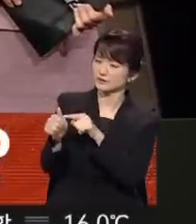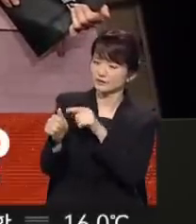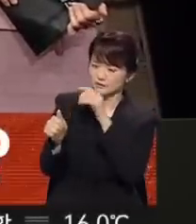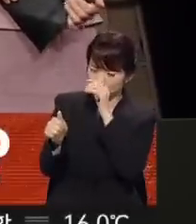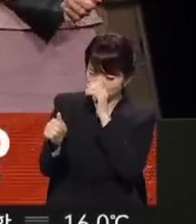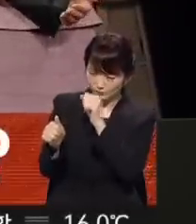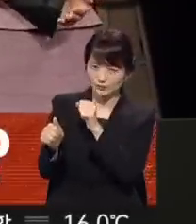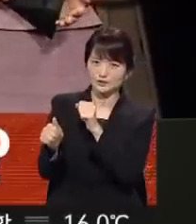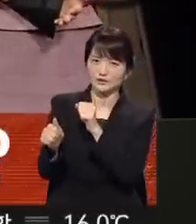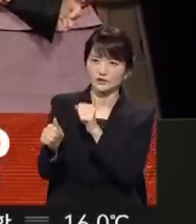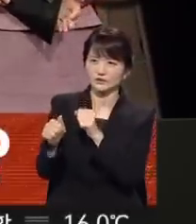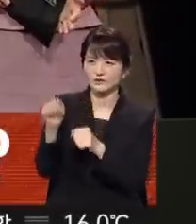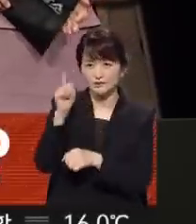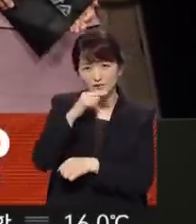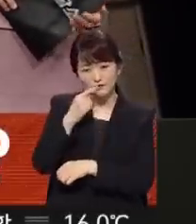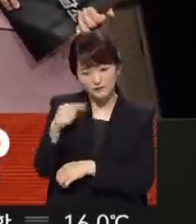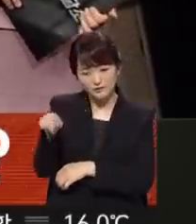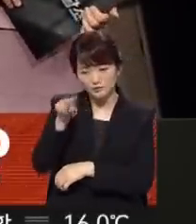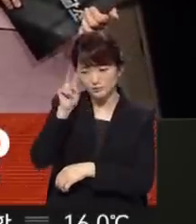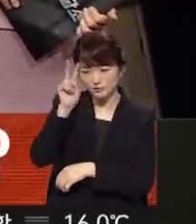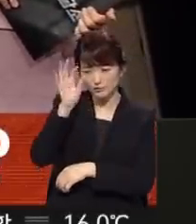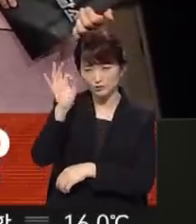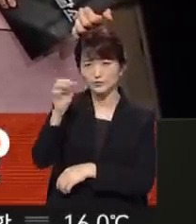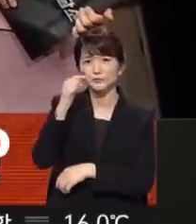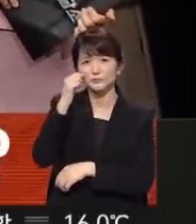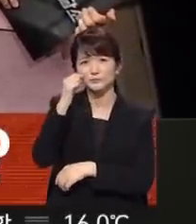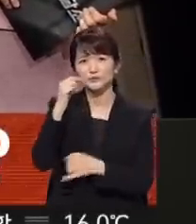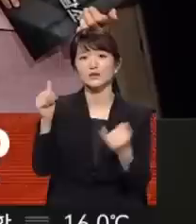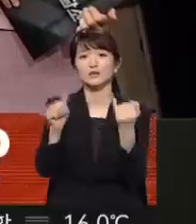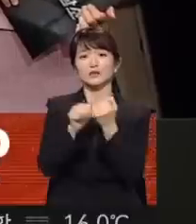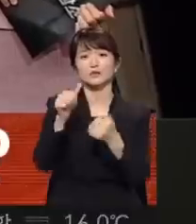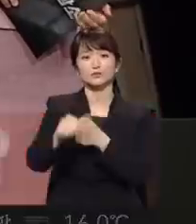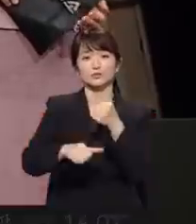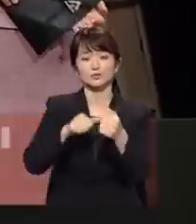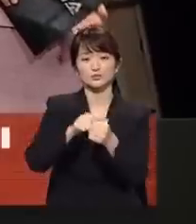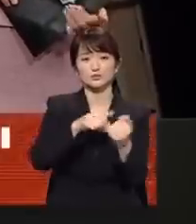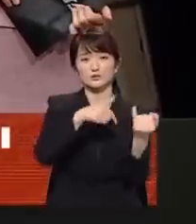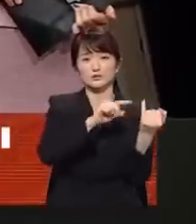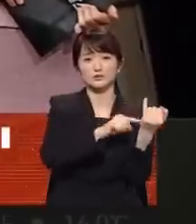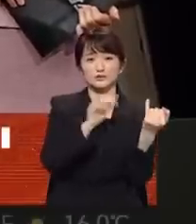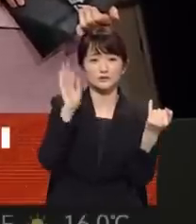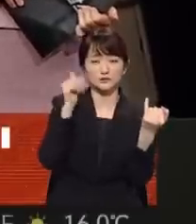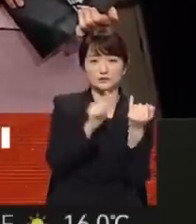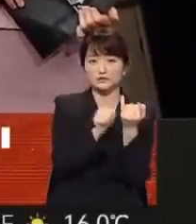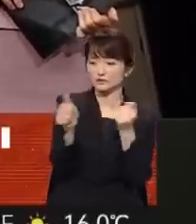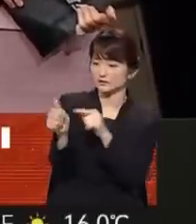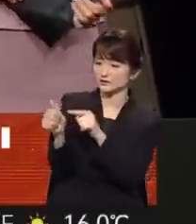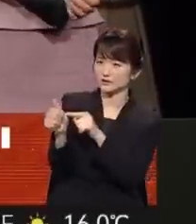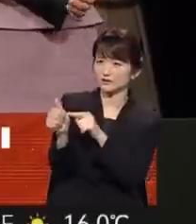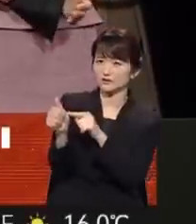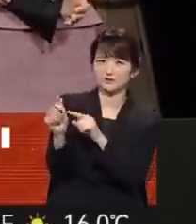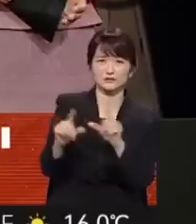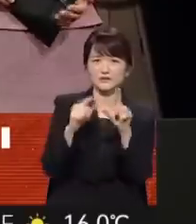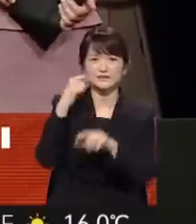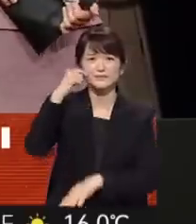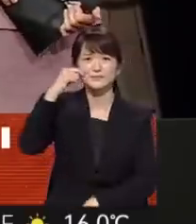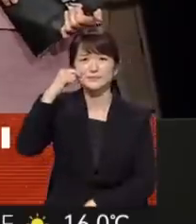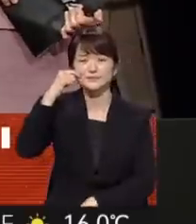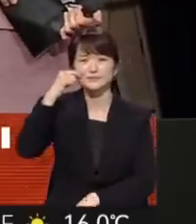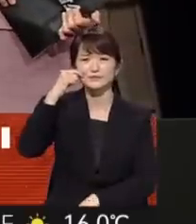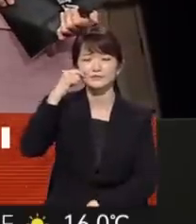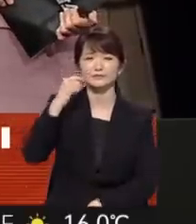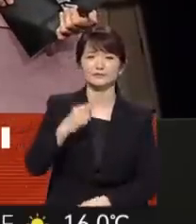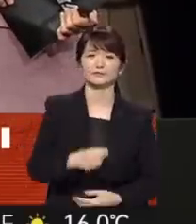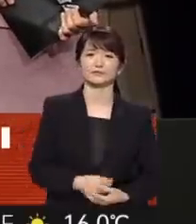단점을 제대로 보지 못했던 걸까요? 결혼 5년 차인 천 씨는 최근 남편에게 이제 너랑 더 이상 못 살겠다고